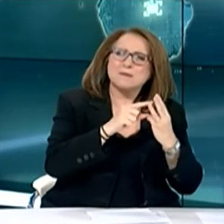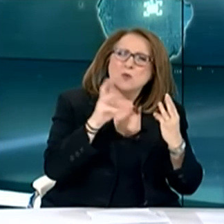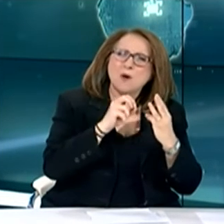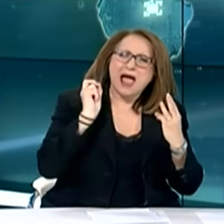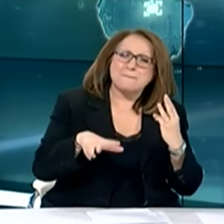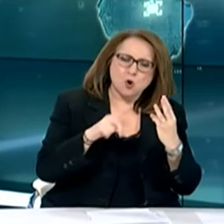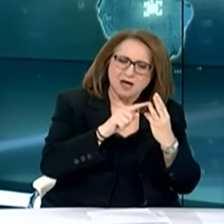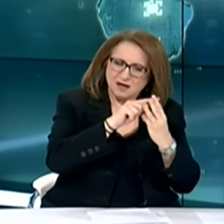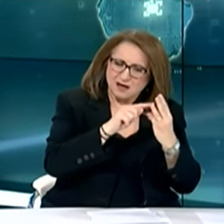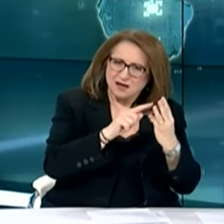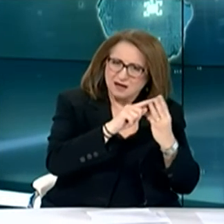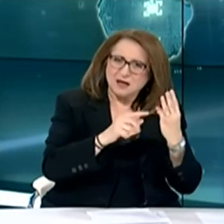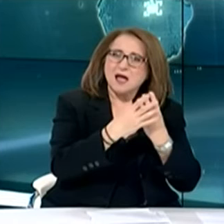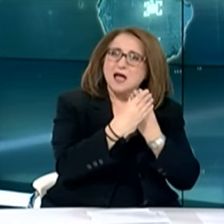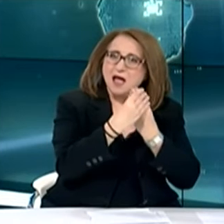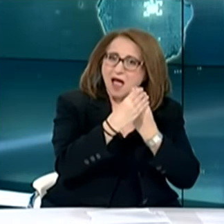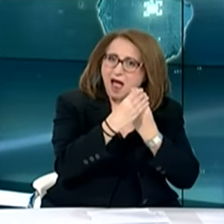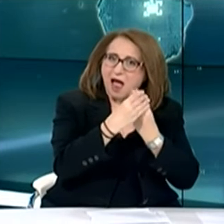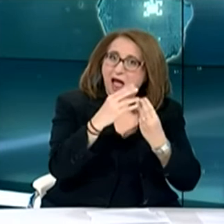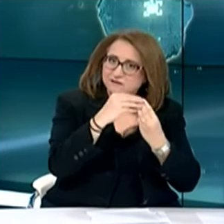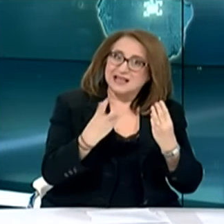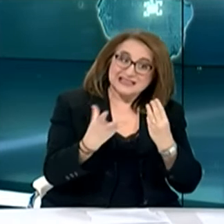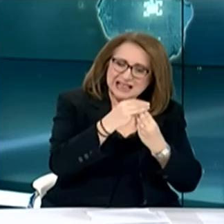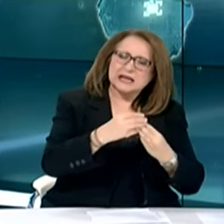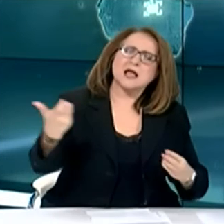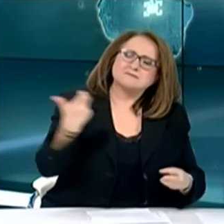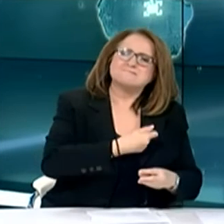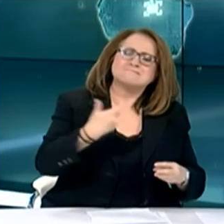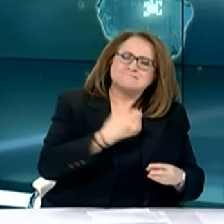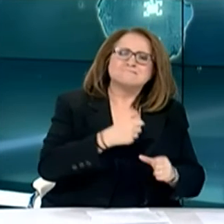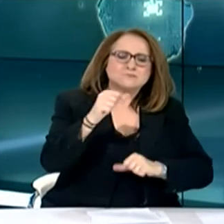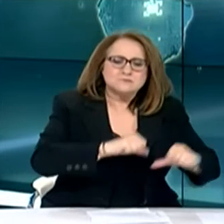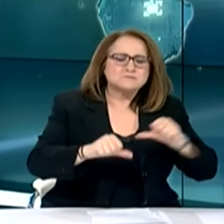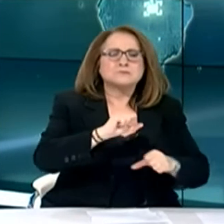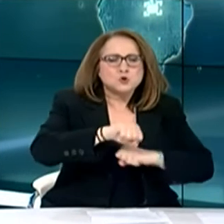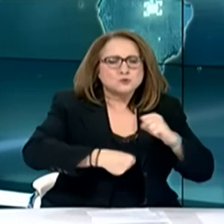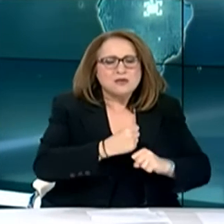τουλάχιστον 3 περιπτώσεις, υπάρχει εισαγωγή του φαρμάκου αυτού στην πατρίδα μας.